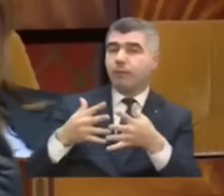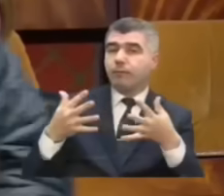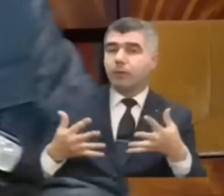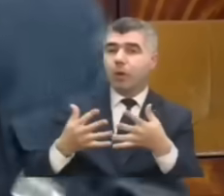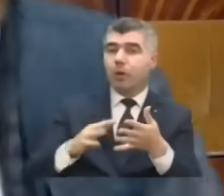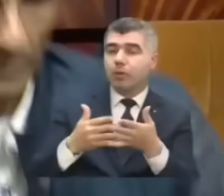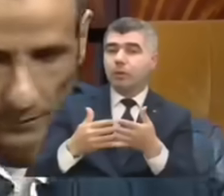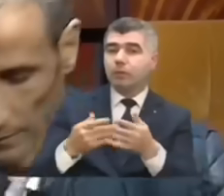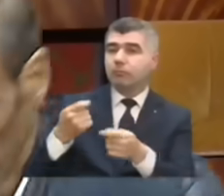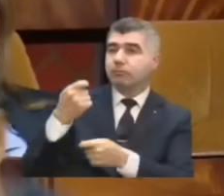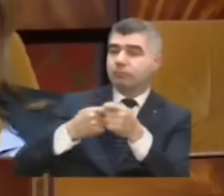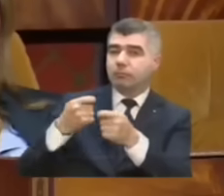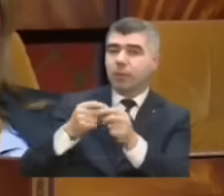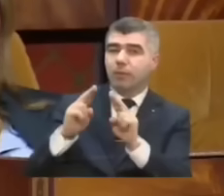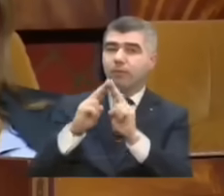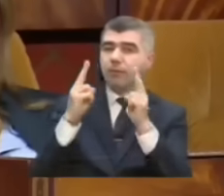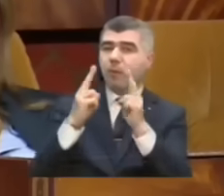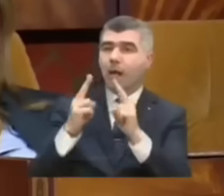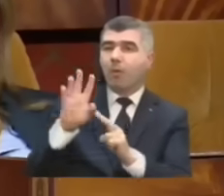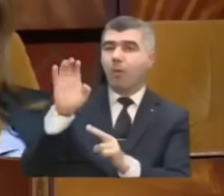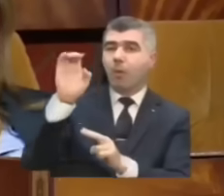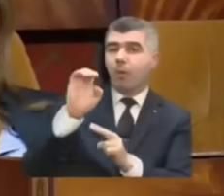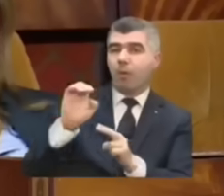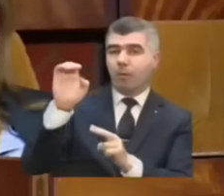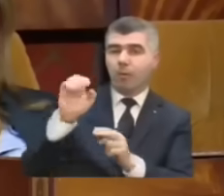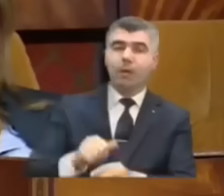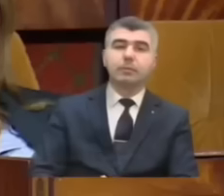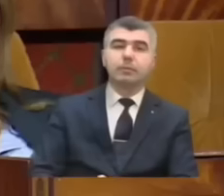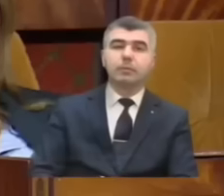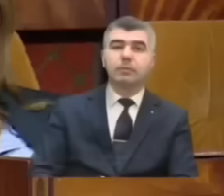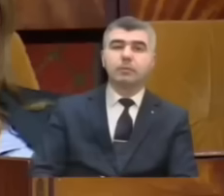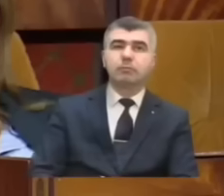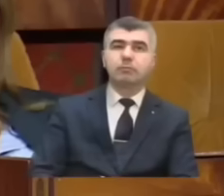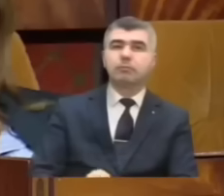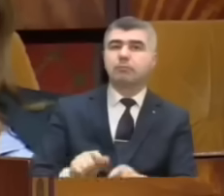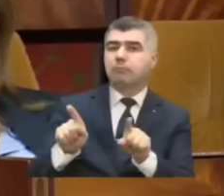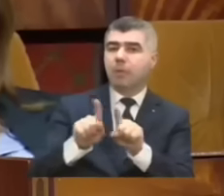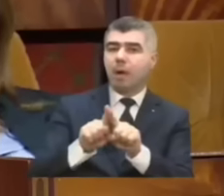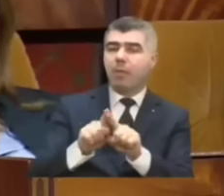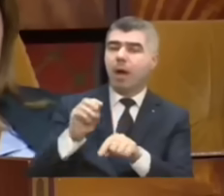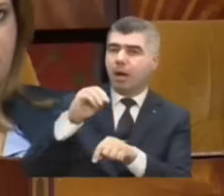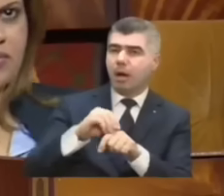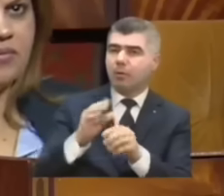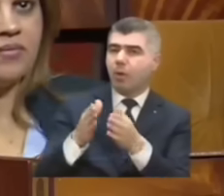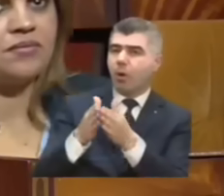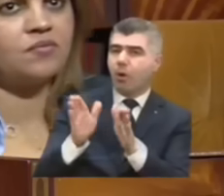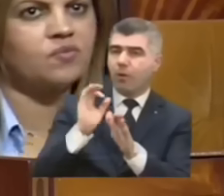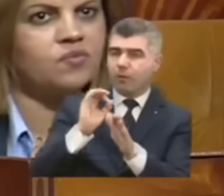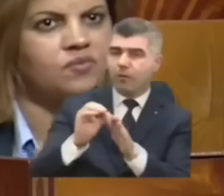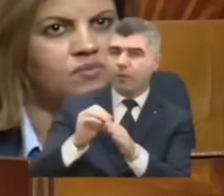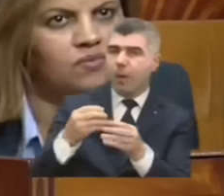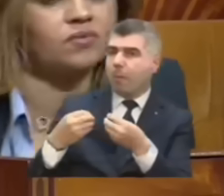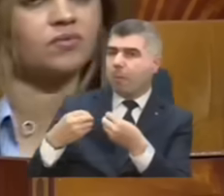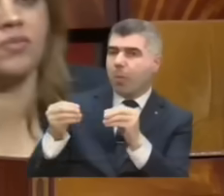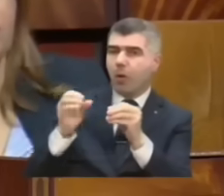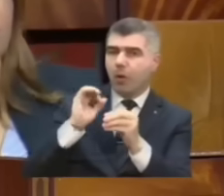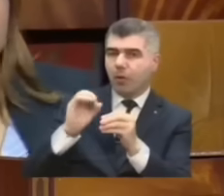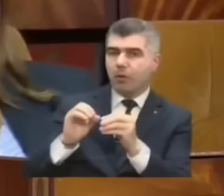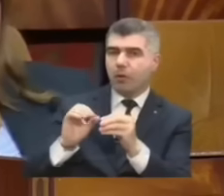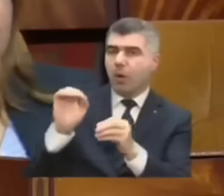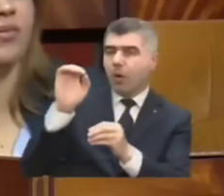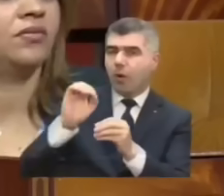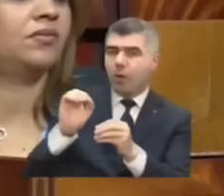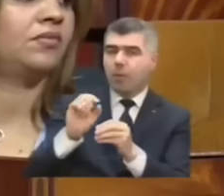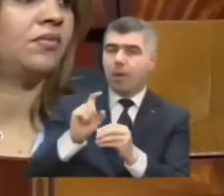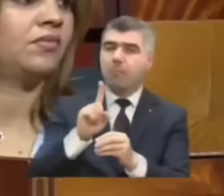أمام المنتجات الأجنبية والرسائل للاستثمار، وحاول بالمقابل فتح أسواق جديدة أمام صادراته الوطنية، ومع ذلك